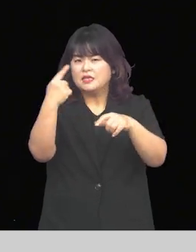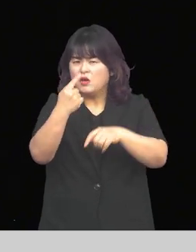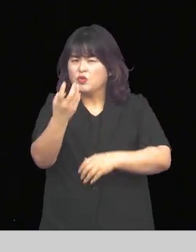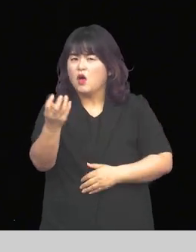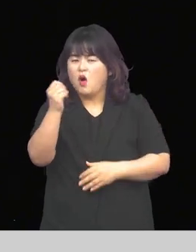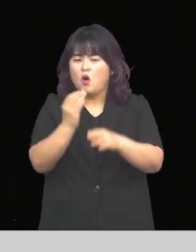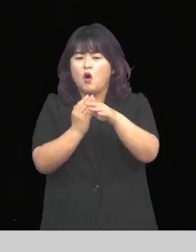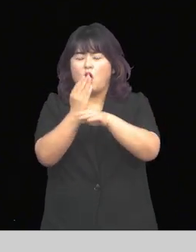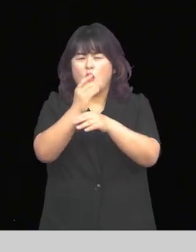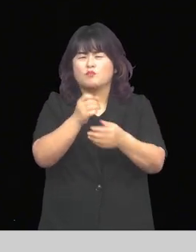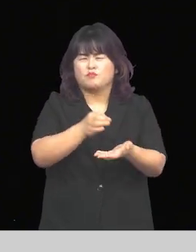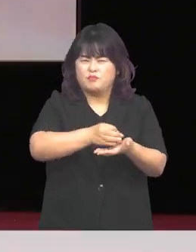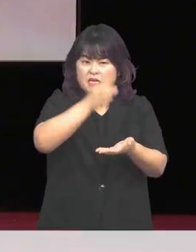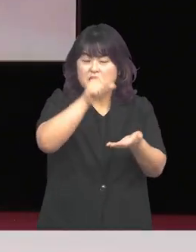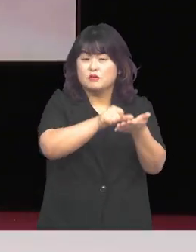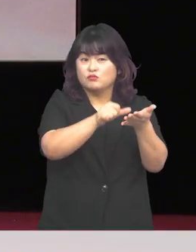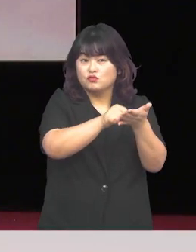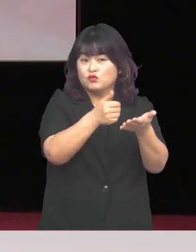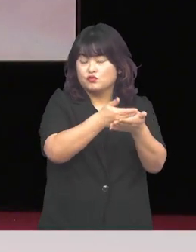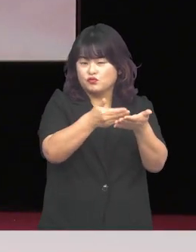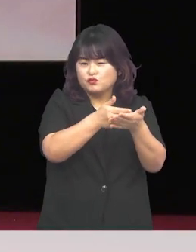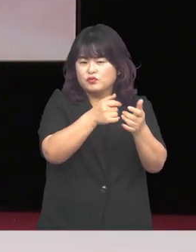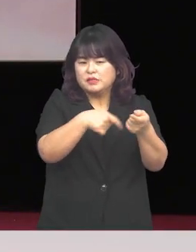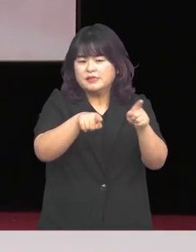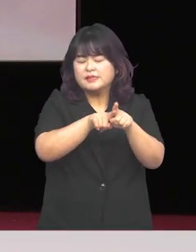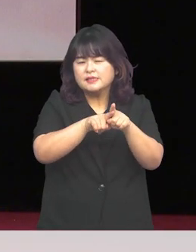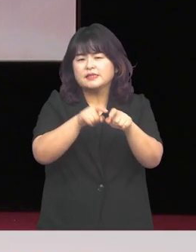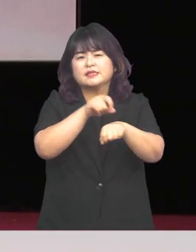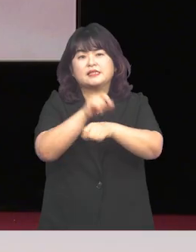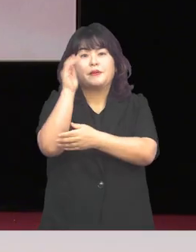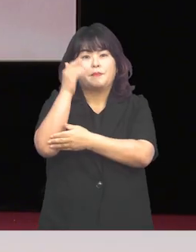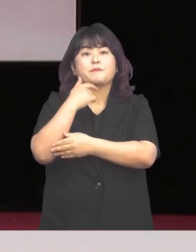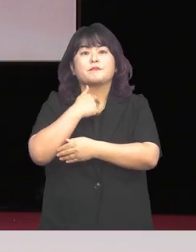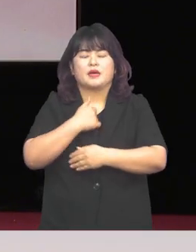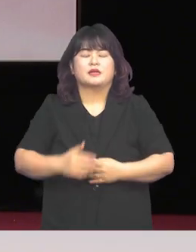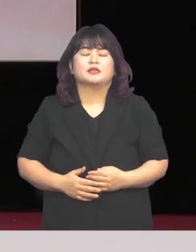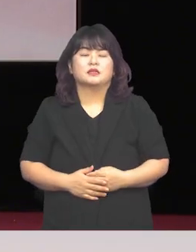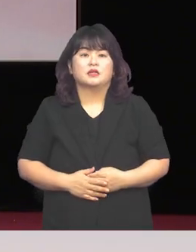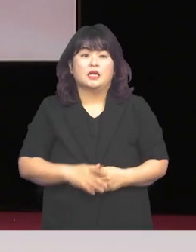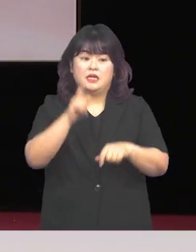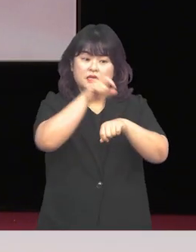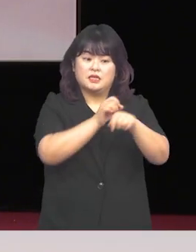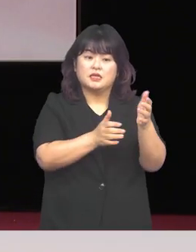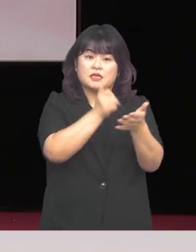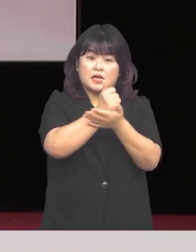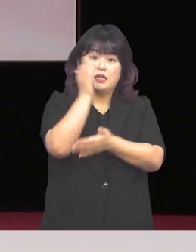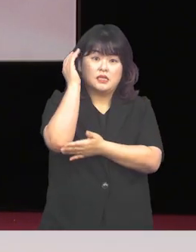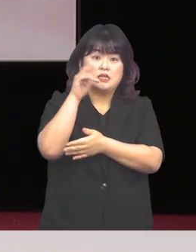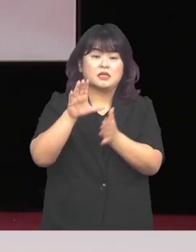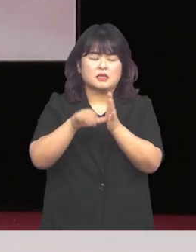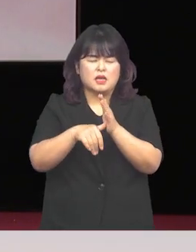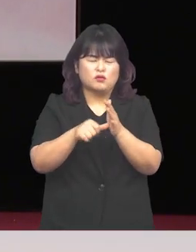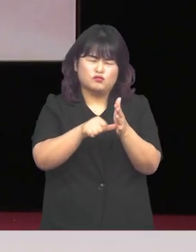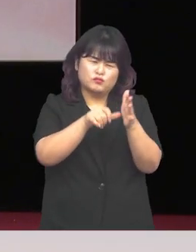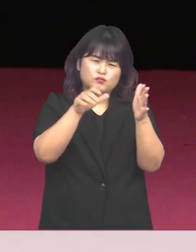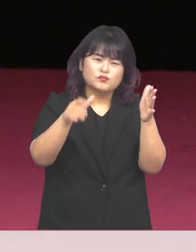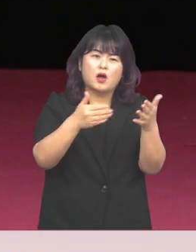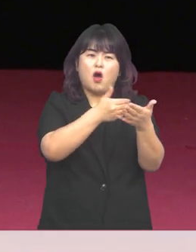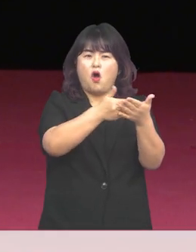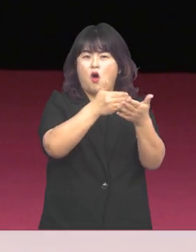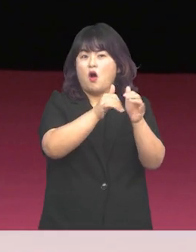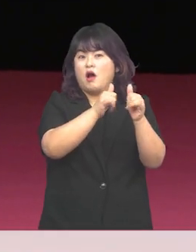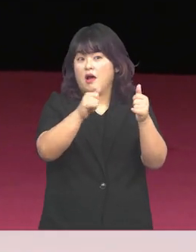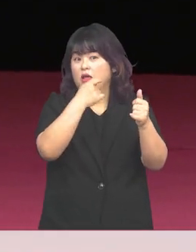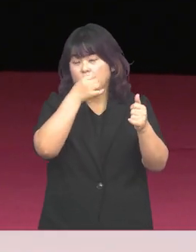이상 초고가 그림들과 화가 이야기를 주제로 특별 강연을 진행했습니다. 이 시장은 이날 강연에서 세계적 거장의